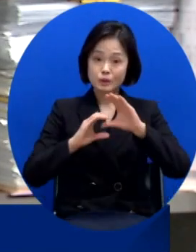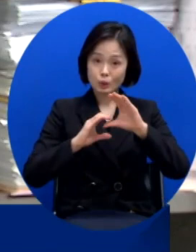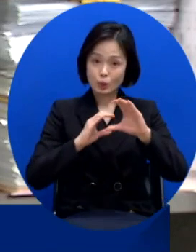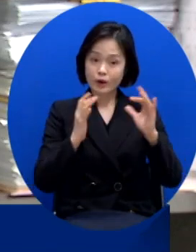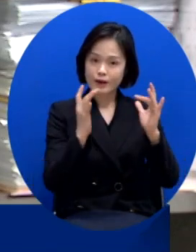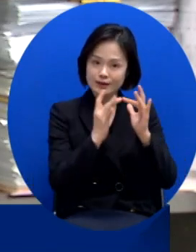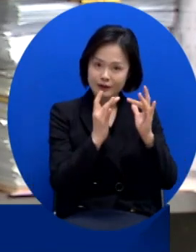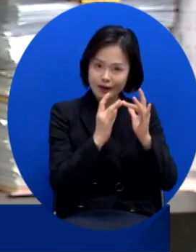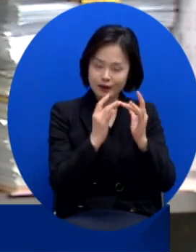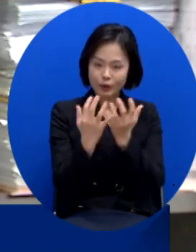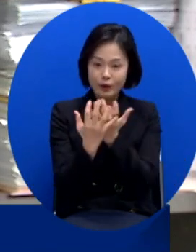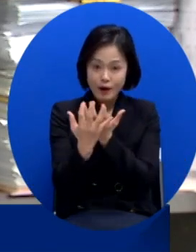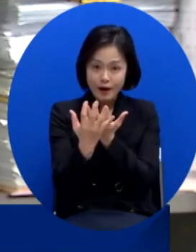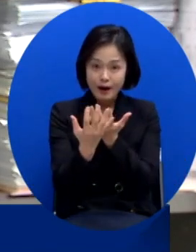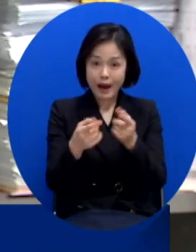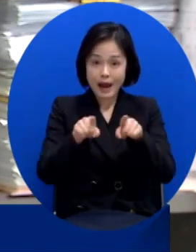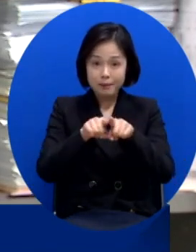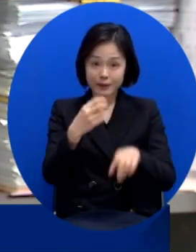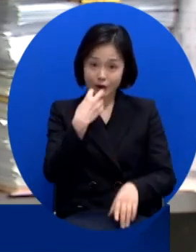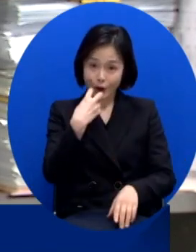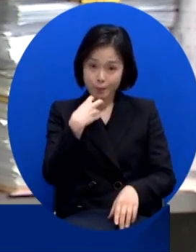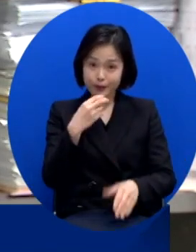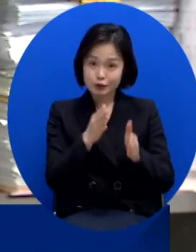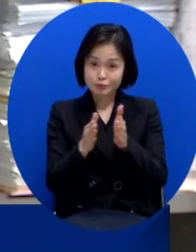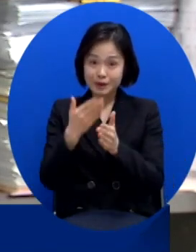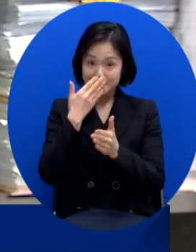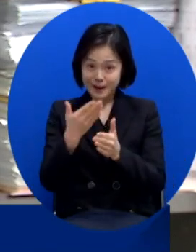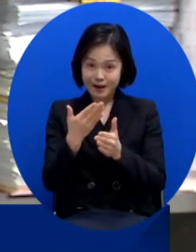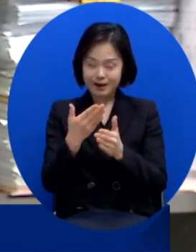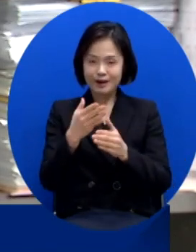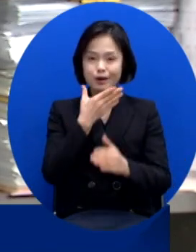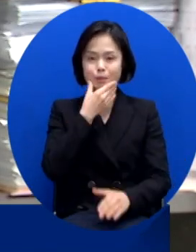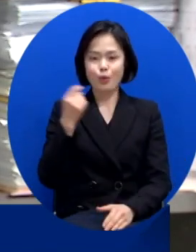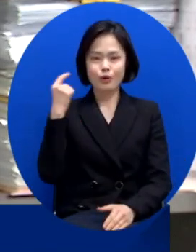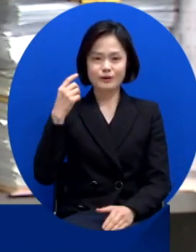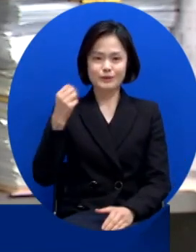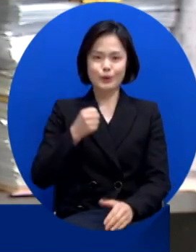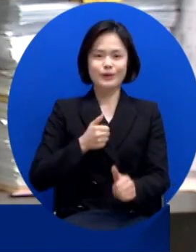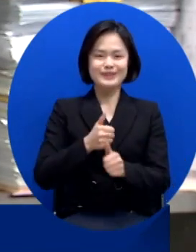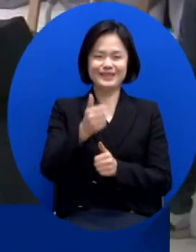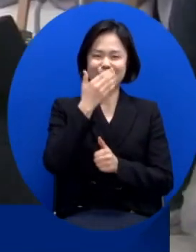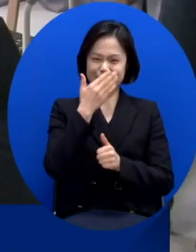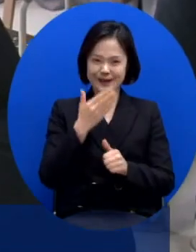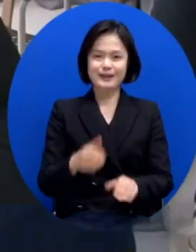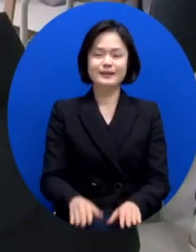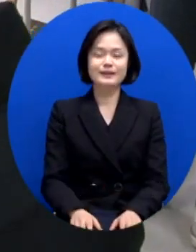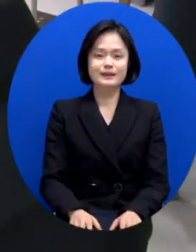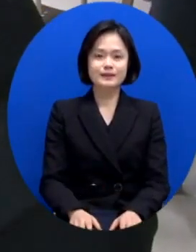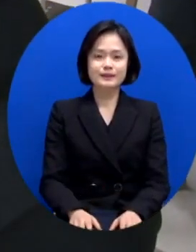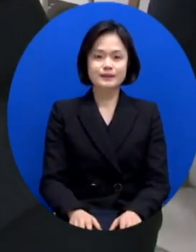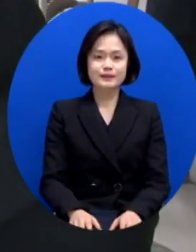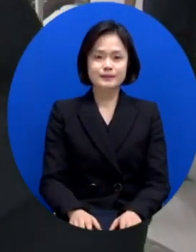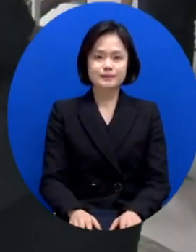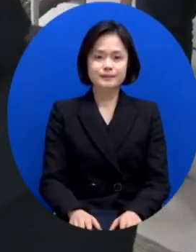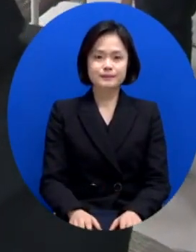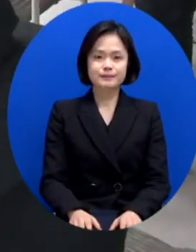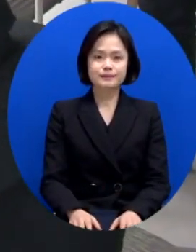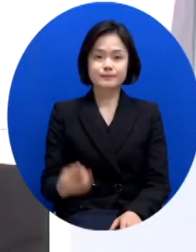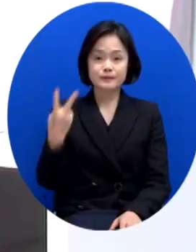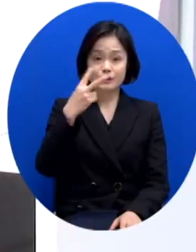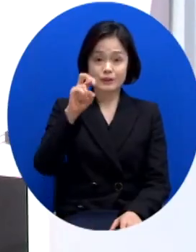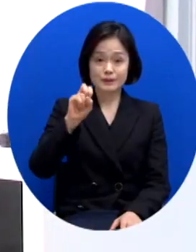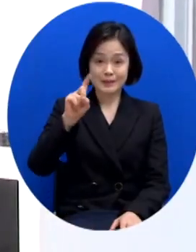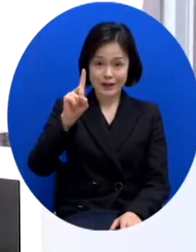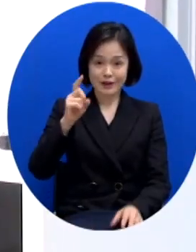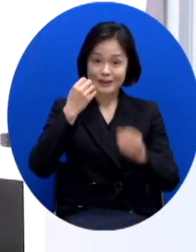잘 우리가 준비한다면 또 복음 여전히 승리 할 걸로 있고 또 교인 청년의 가려지는 됩니다 2021년